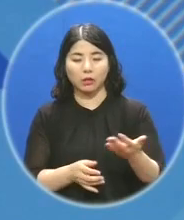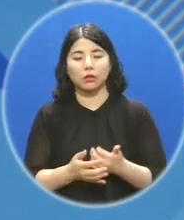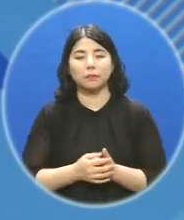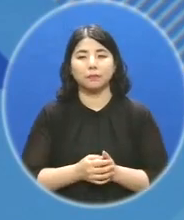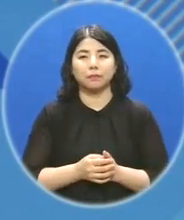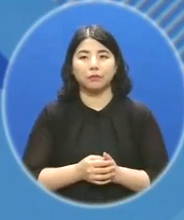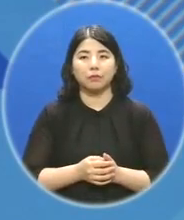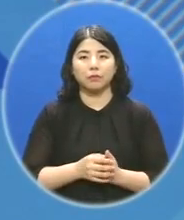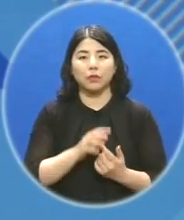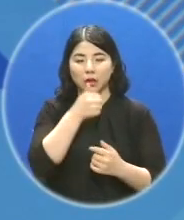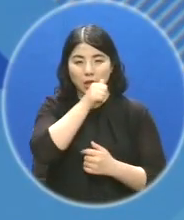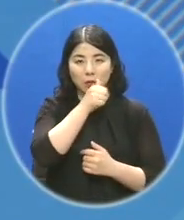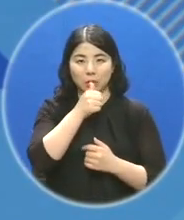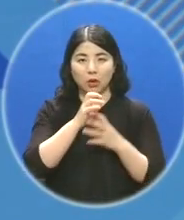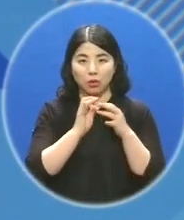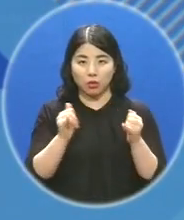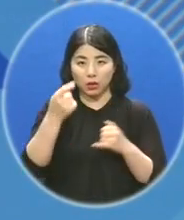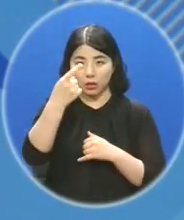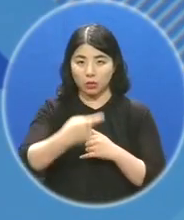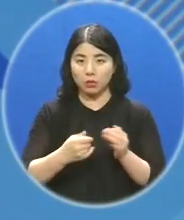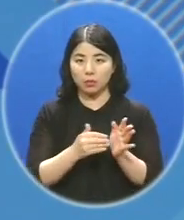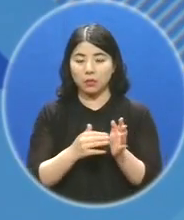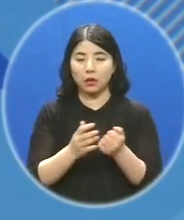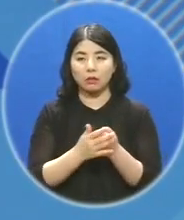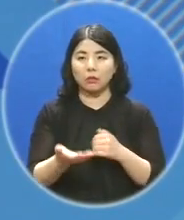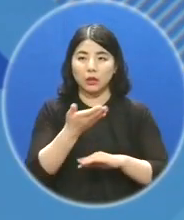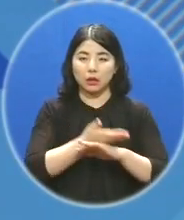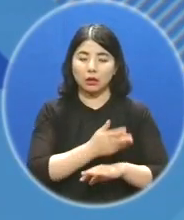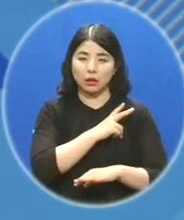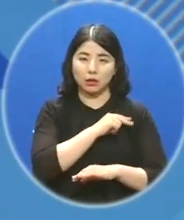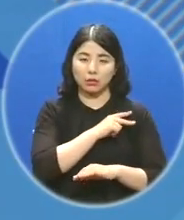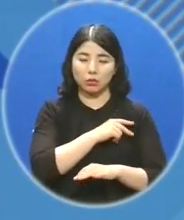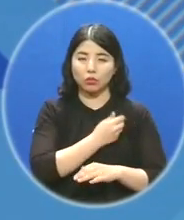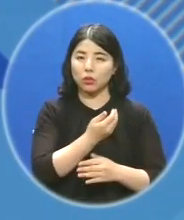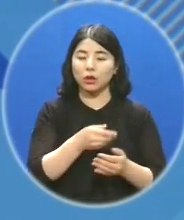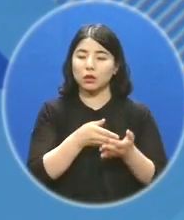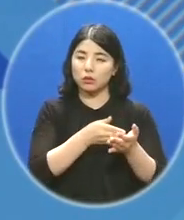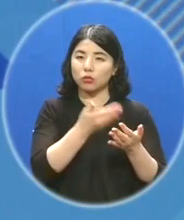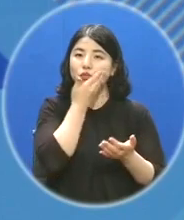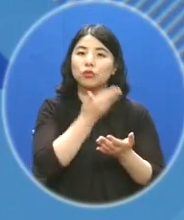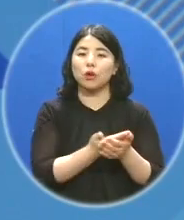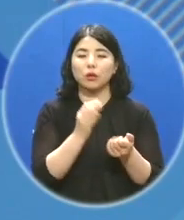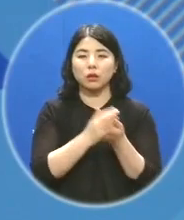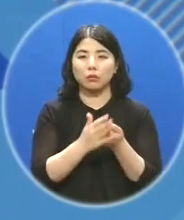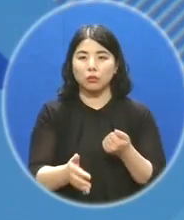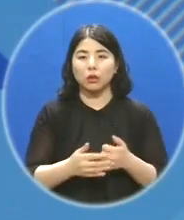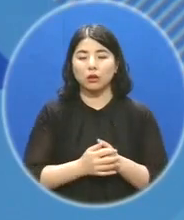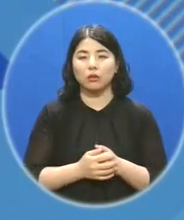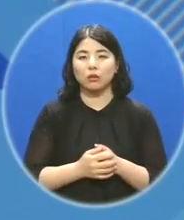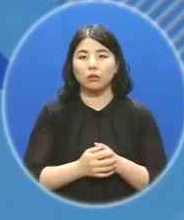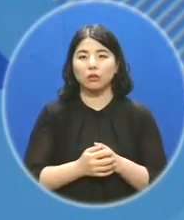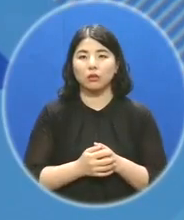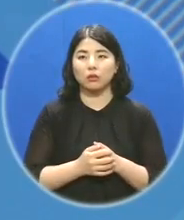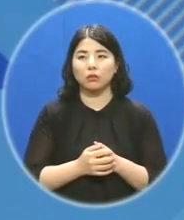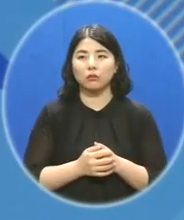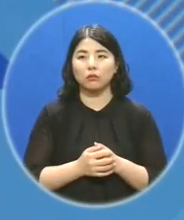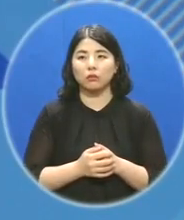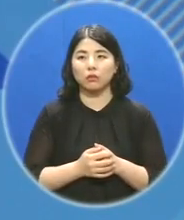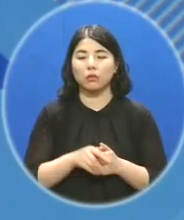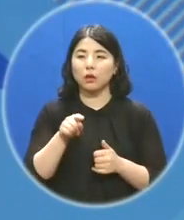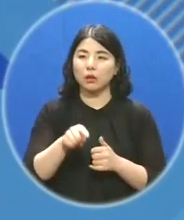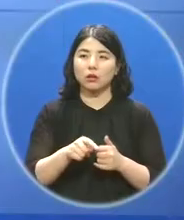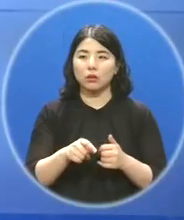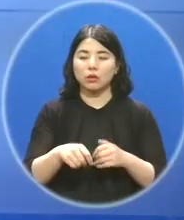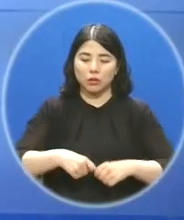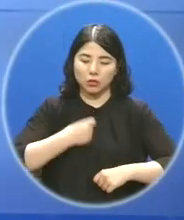의원님께서 대변인으로 나오긴 하셨습니다만 네. 다른 의원들의 또 의견들도 굉장히 중요하기 그렇죠. 때문에요. 사실은 네, 좀 많이들 좀 이야기를